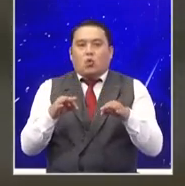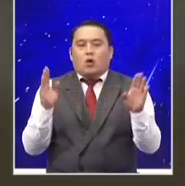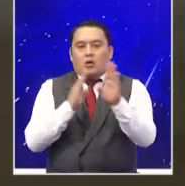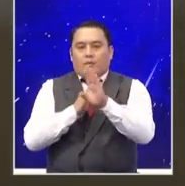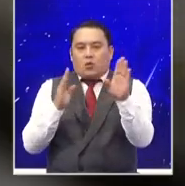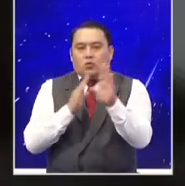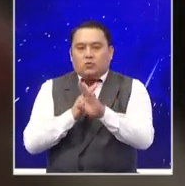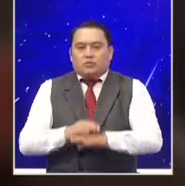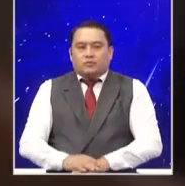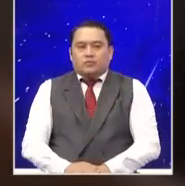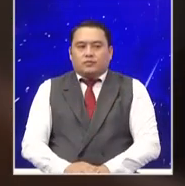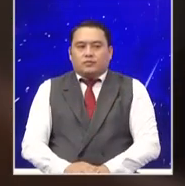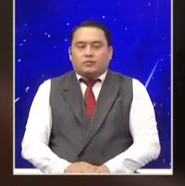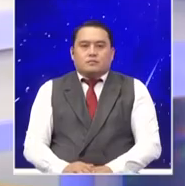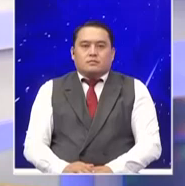среду.